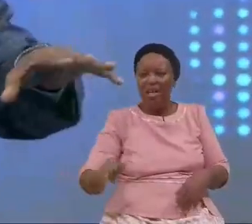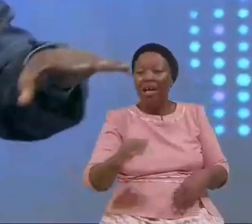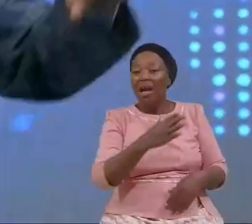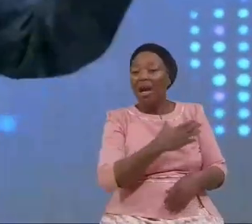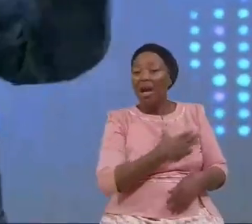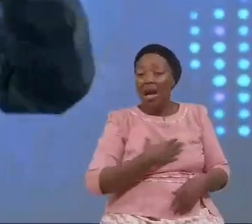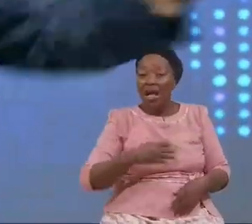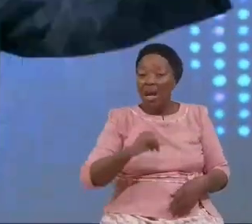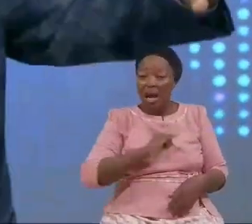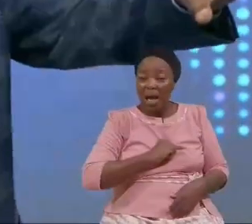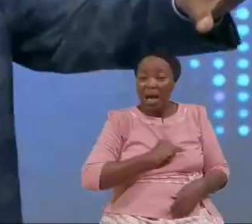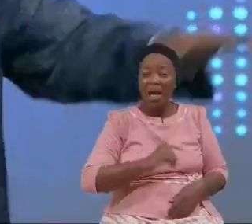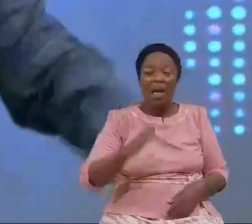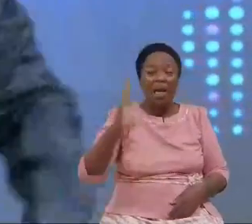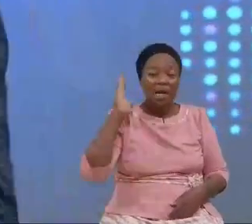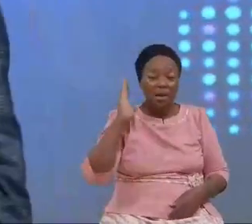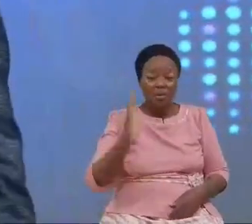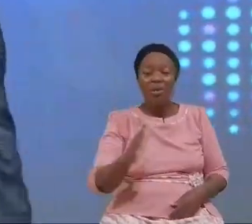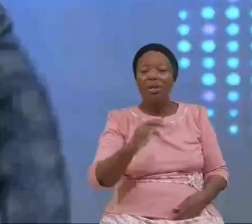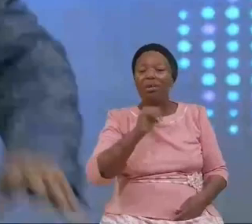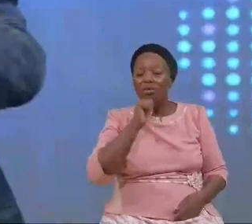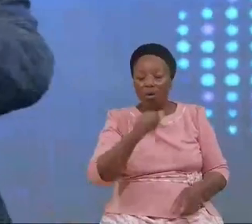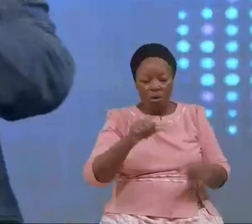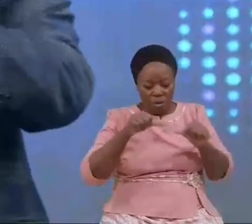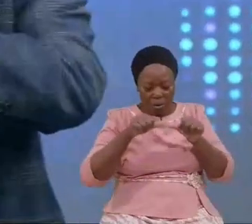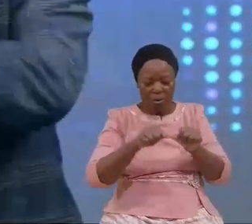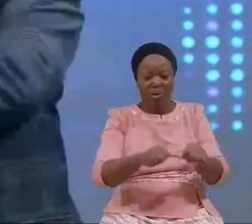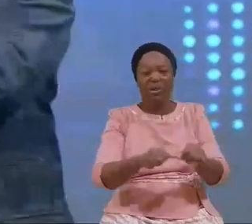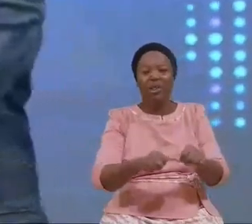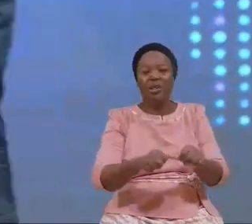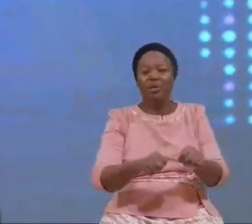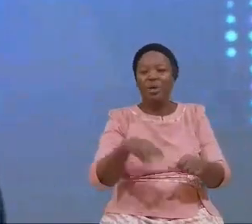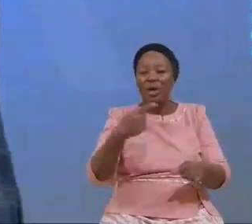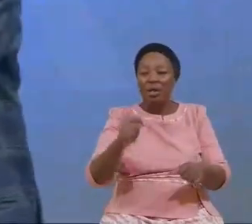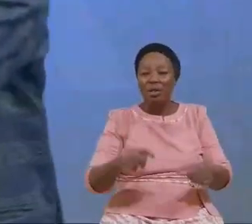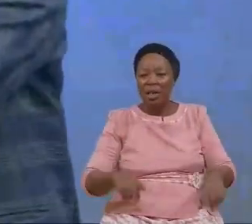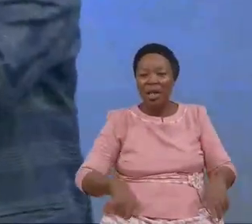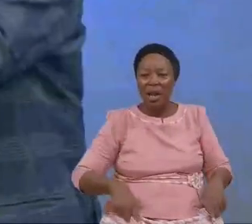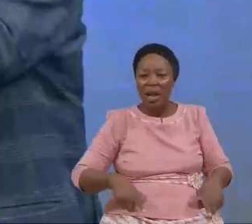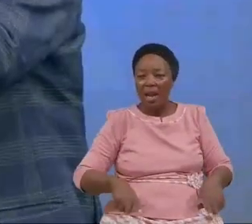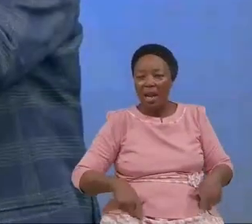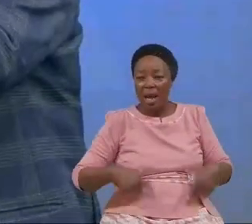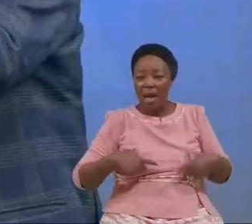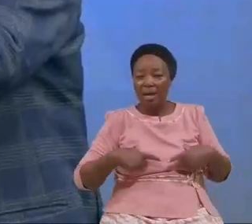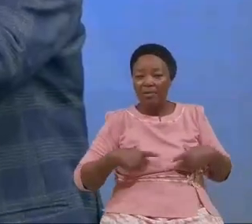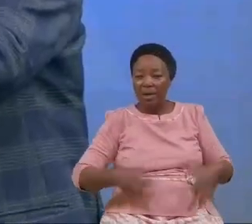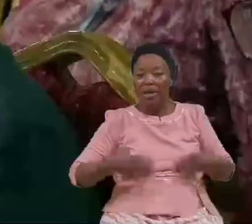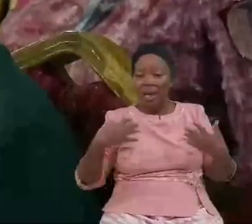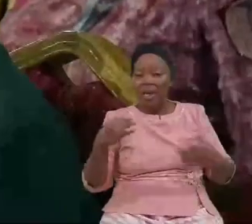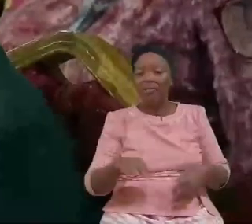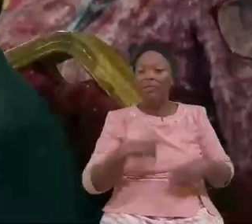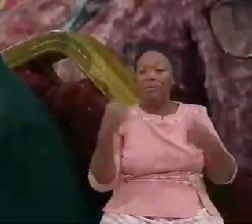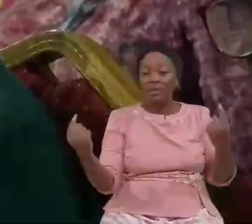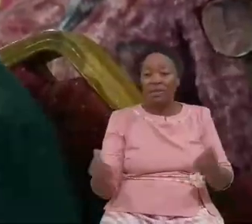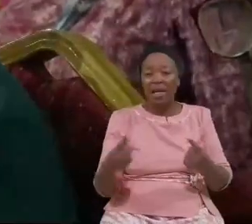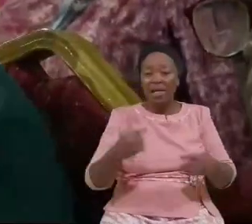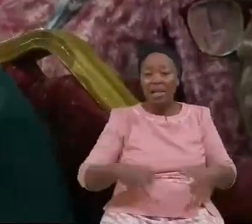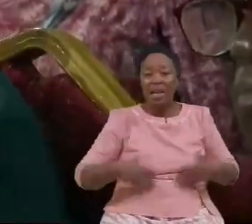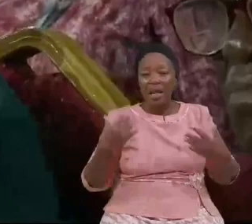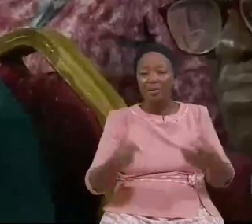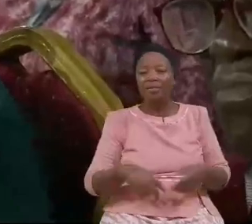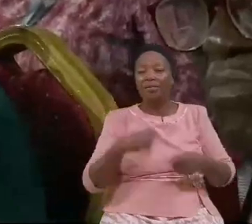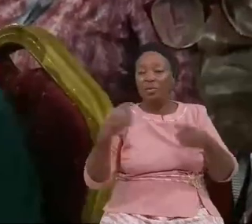ne vais plus continuer dans cette vie d'uniquité cette vie de transgression